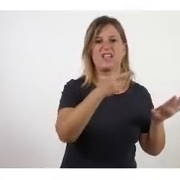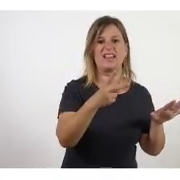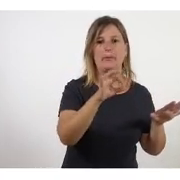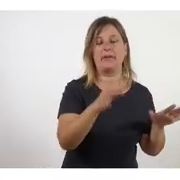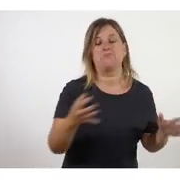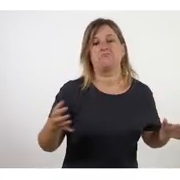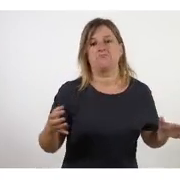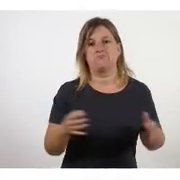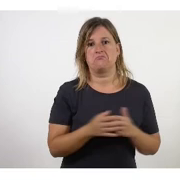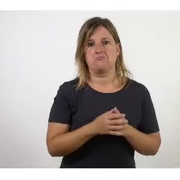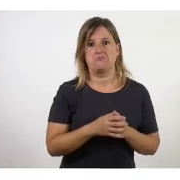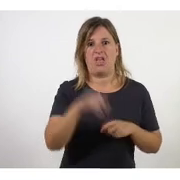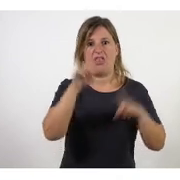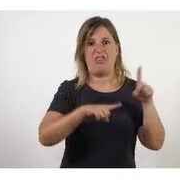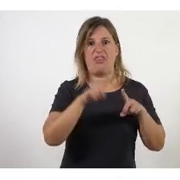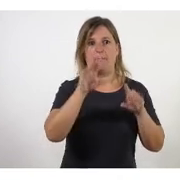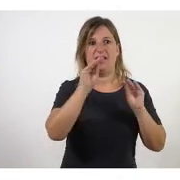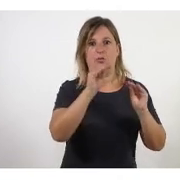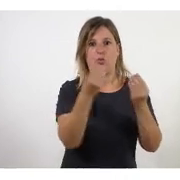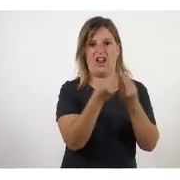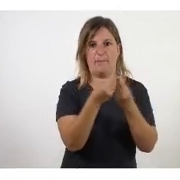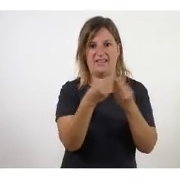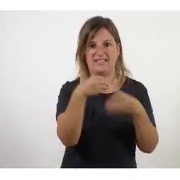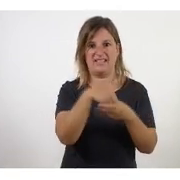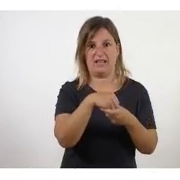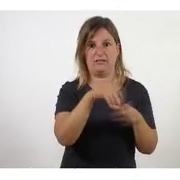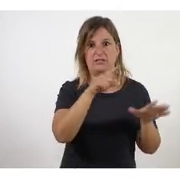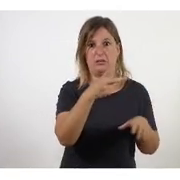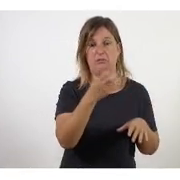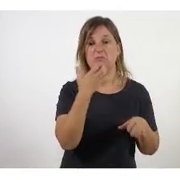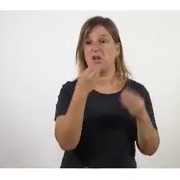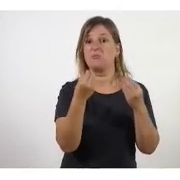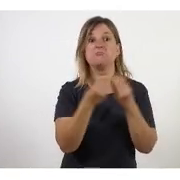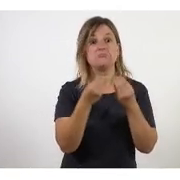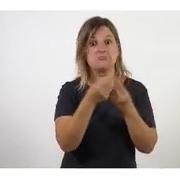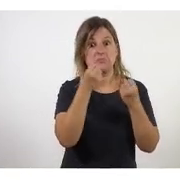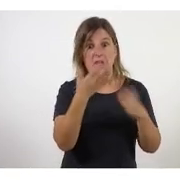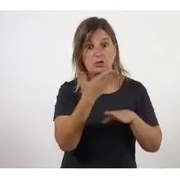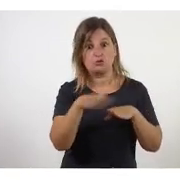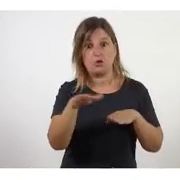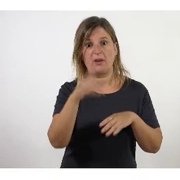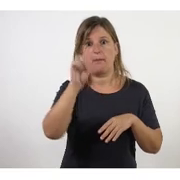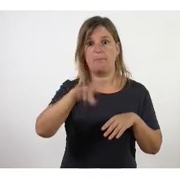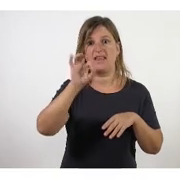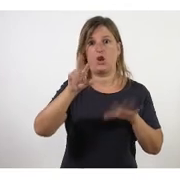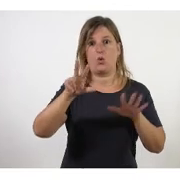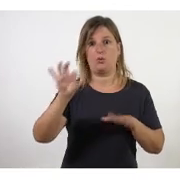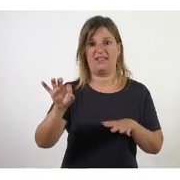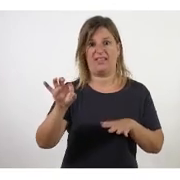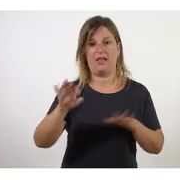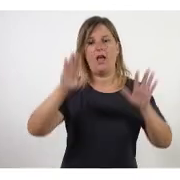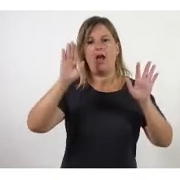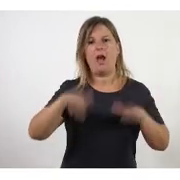si teniu curs d'espai, feu-ho 720. Si no teniu problemes d'espai, feu-ho 1080. Aquests settings, al final, què és el